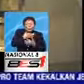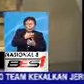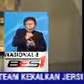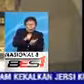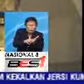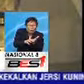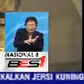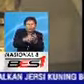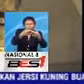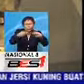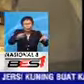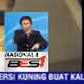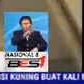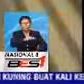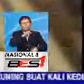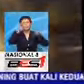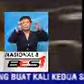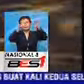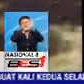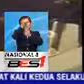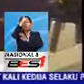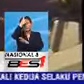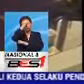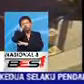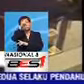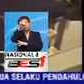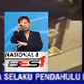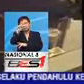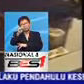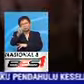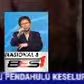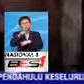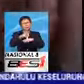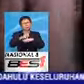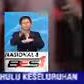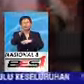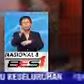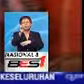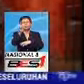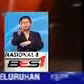disempurnakan Menteri Pendidikan Tinggi Datuk Seri Idris Yusof di Jertih Besut.